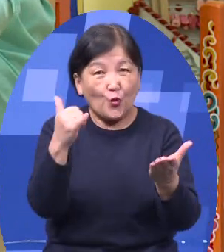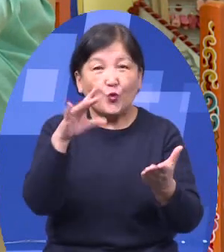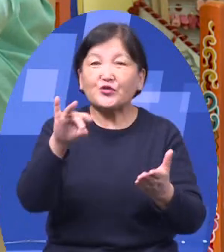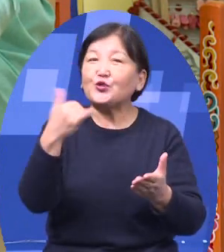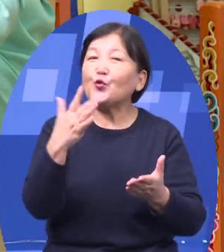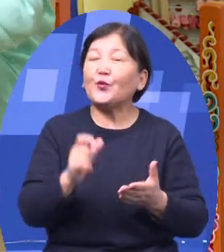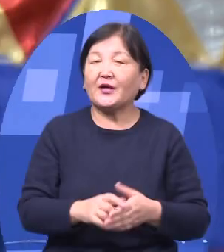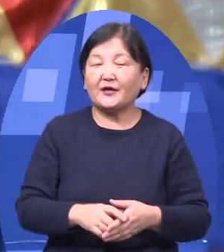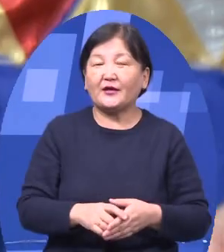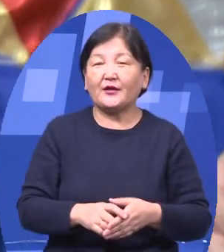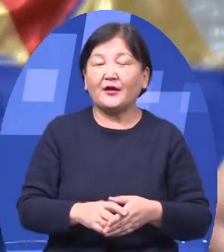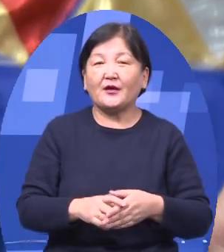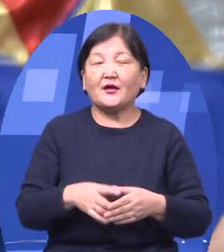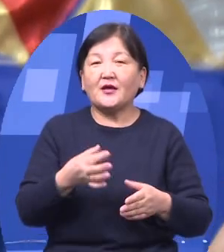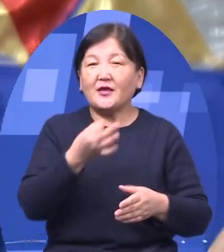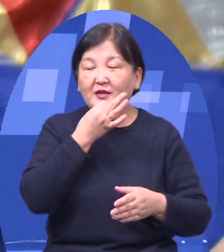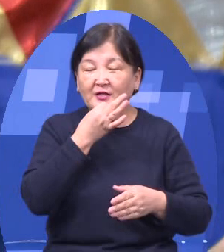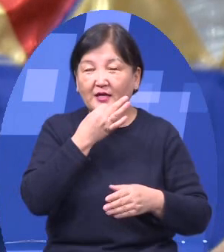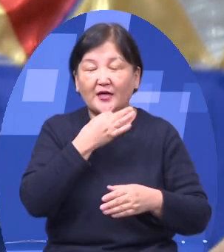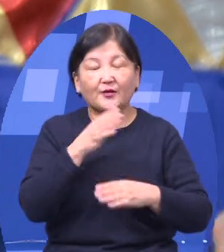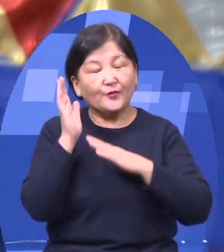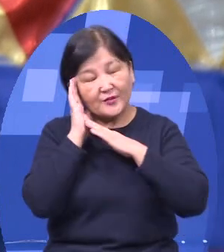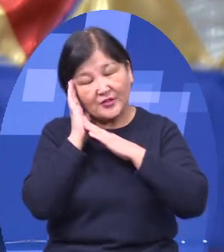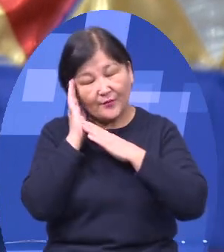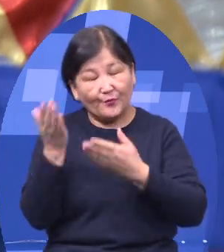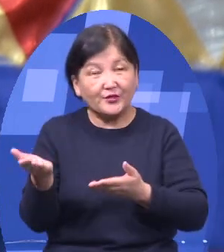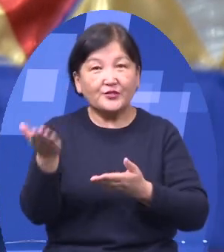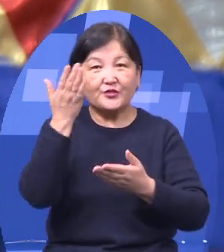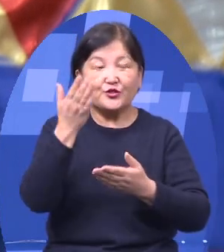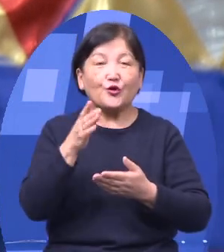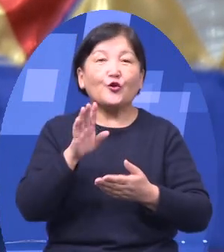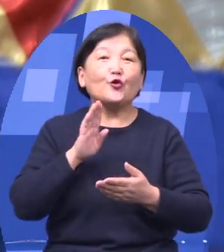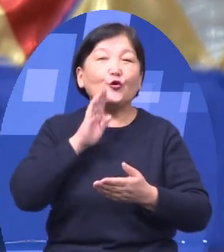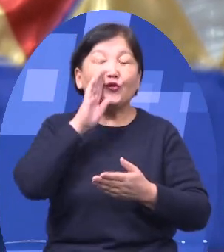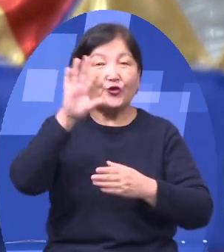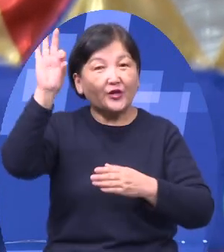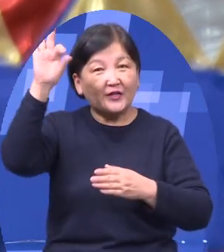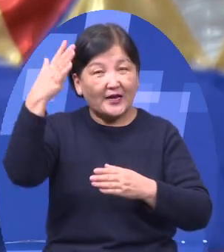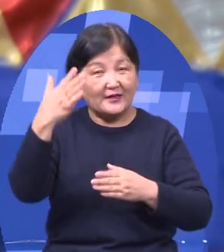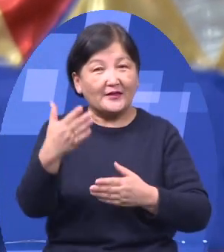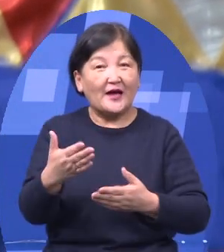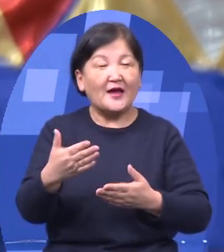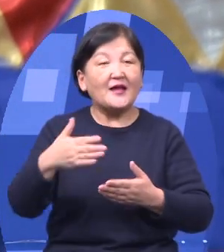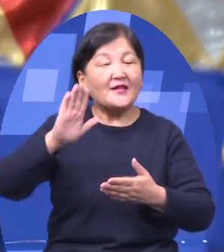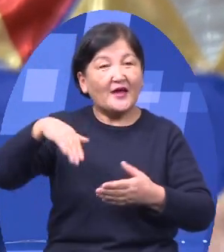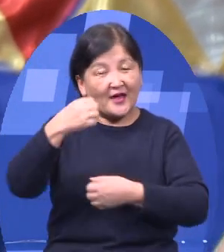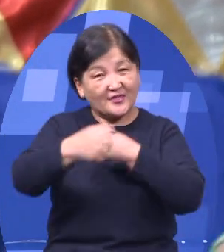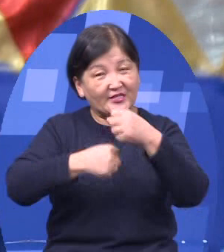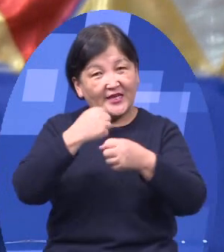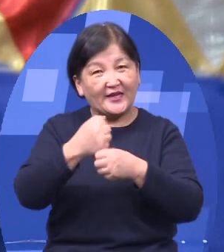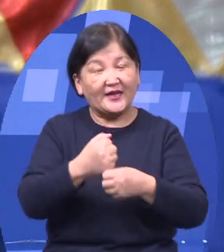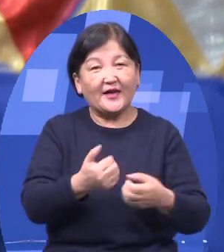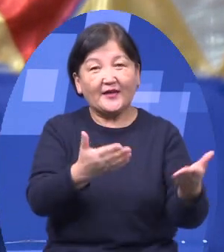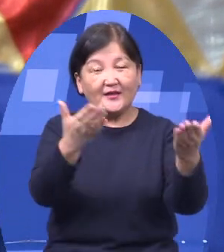ёстой байдаг юм аа. А өглөө хүмүүс эртлэн бус залгаад өглөө нарандаа эрэх жилийнхаа